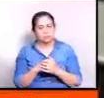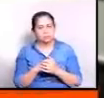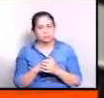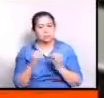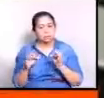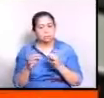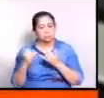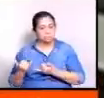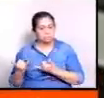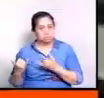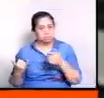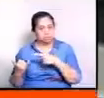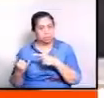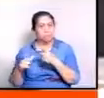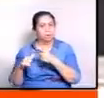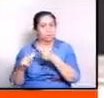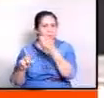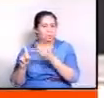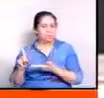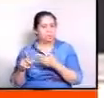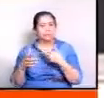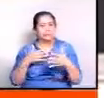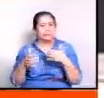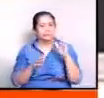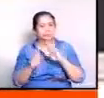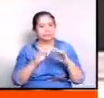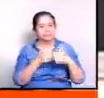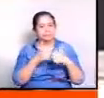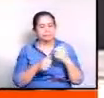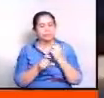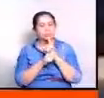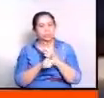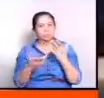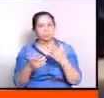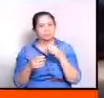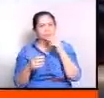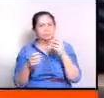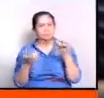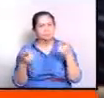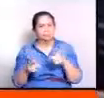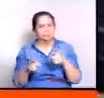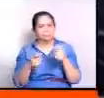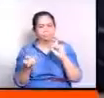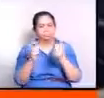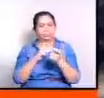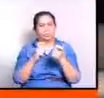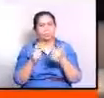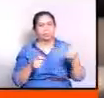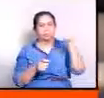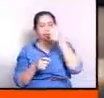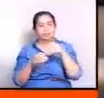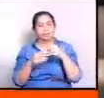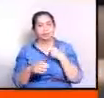pag incumbent ka, ikaw ang priority. Sa kabila ng gusot sa committee chairmanship, tiniyak ni Pacquiao na hindi ito mauuwi sa pagpapalit nila ng liderato sa